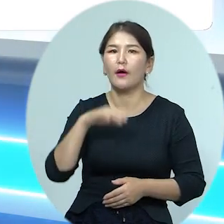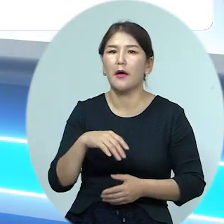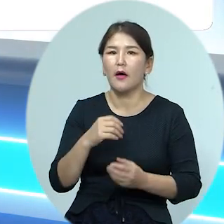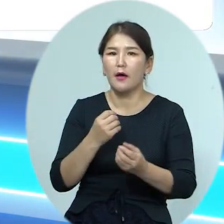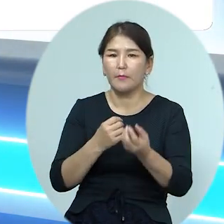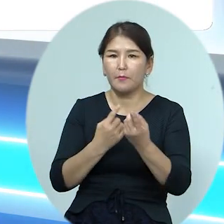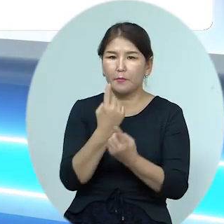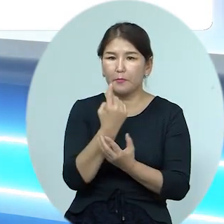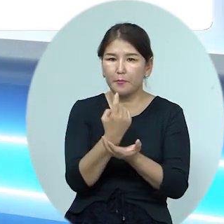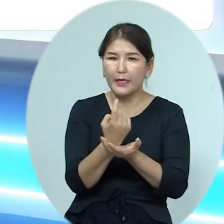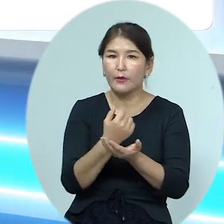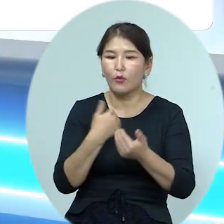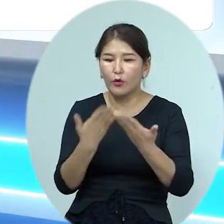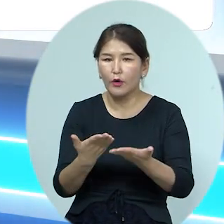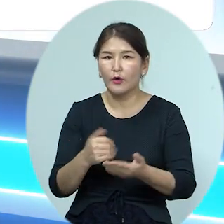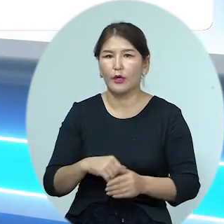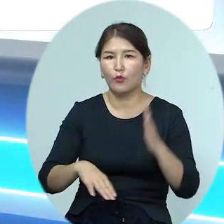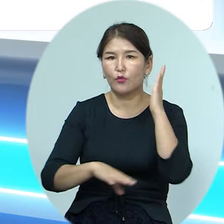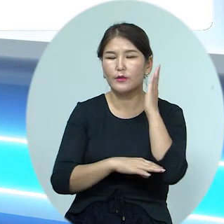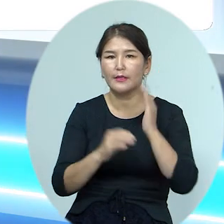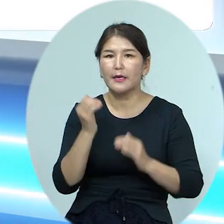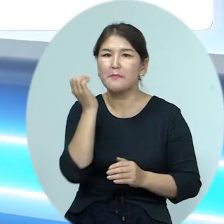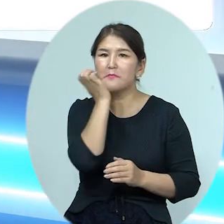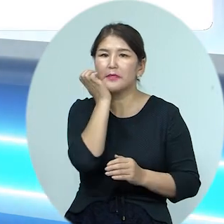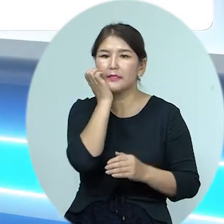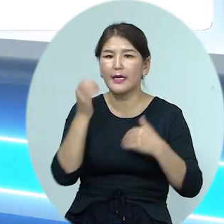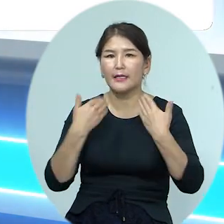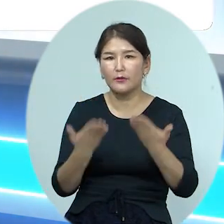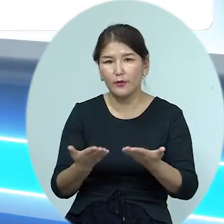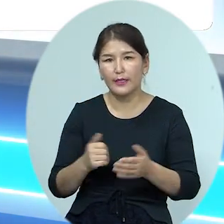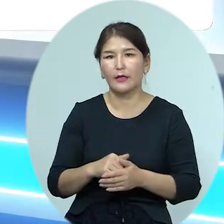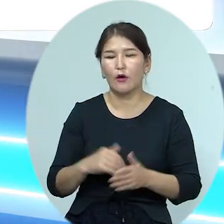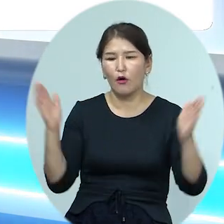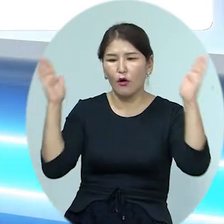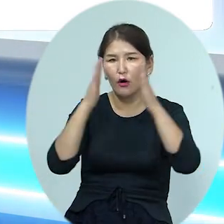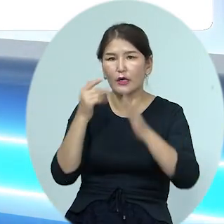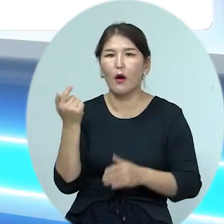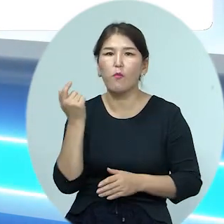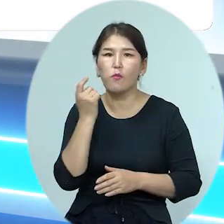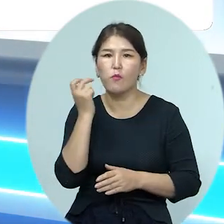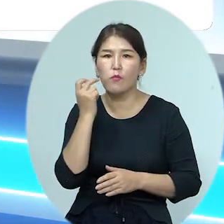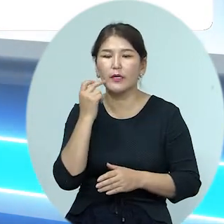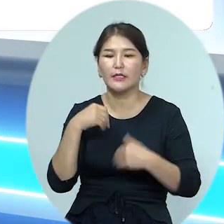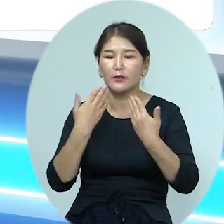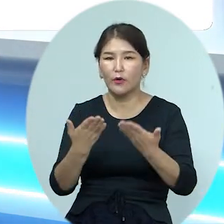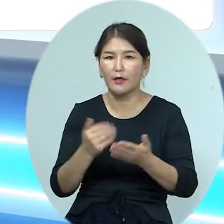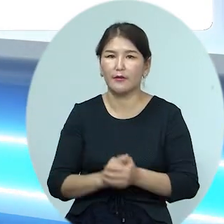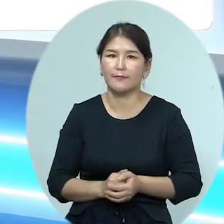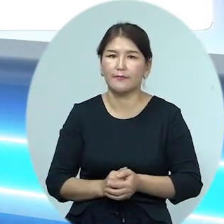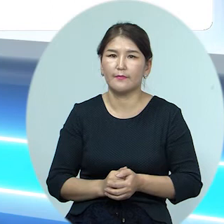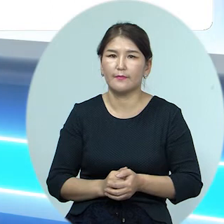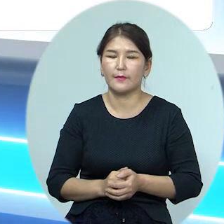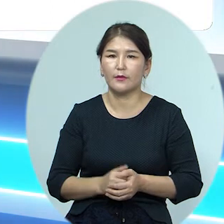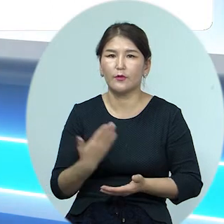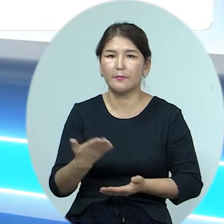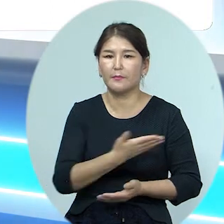идүүлье, өдөр бичээ идүүлье, өдөөс хойш зарим идүүлье, орой чихэр идүүлье. За, тэгвэл